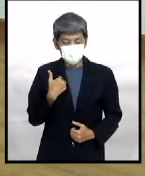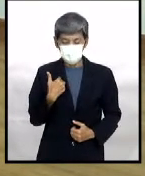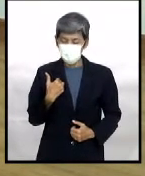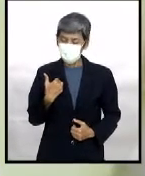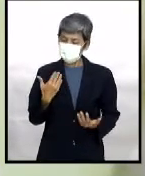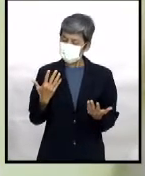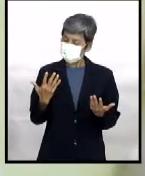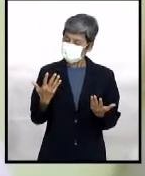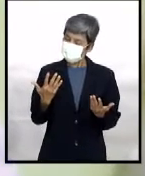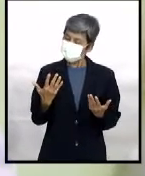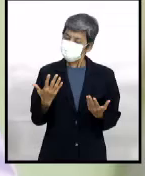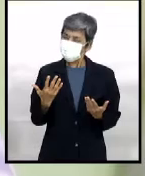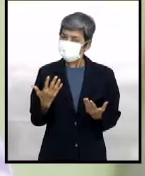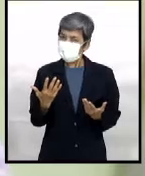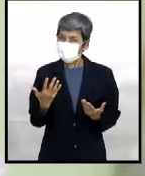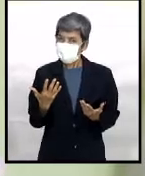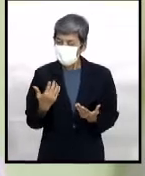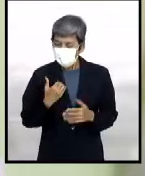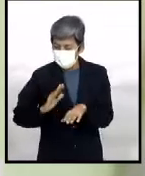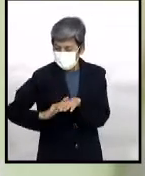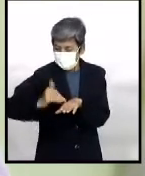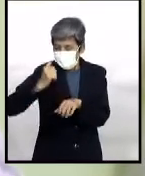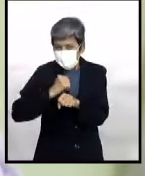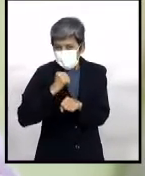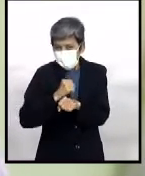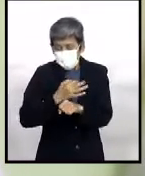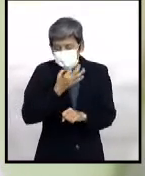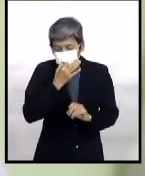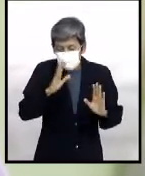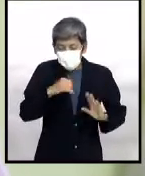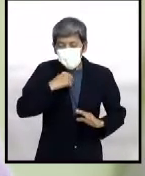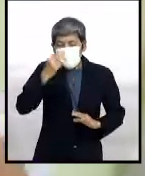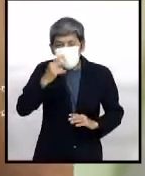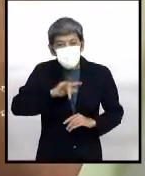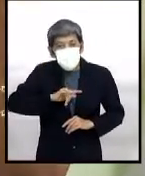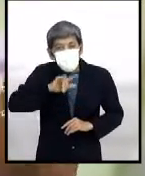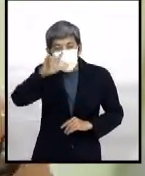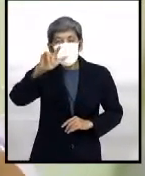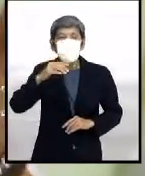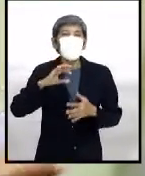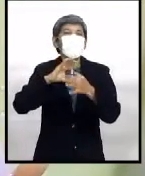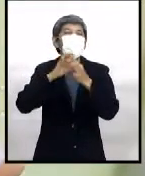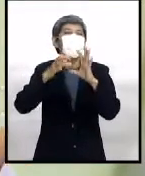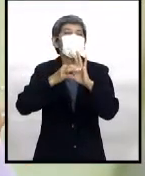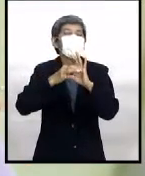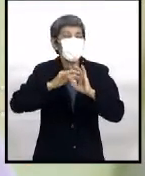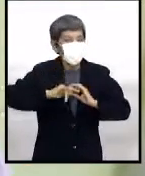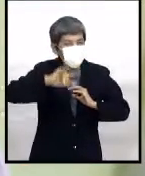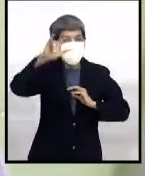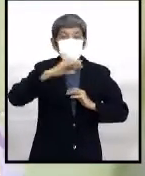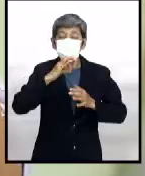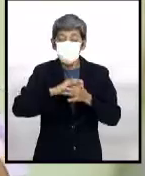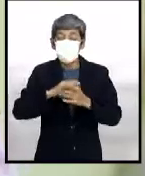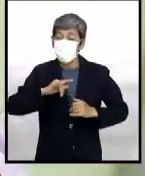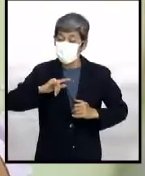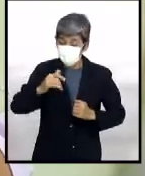ว่ามันไม่ใช่เป็น professional risk นะมันไม่ใช่ความเสี่ยงของอาชีพอะเราไปบินเป็นสปอร์ตเป็นกีฬาเฉยๆอย่างเงี้ยคือถ้าเรา